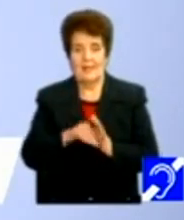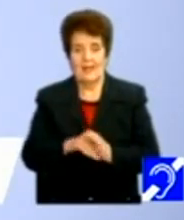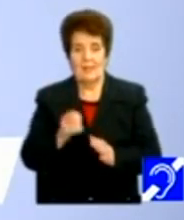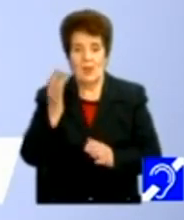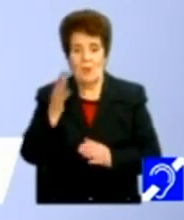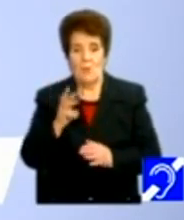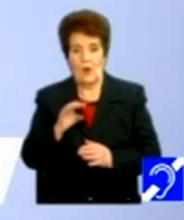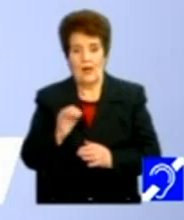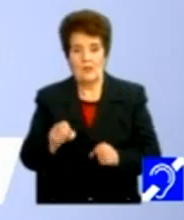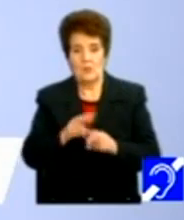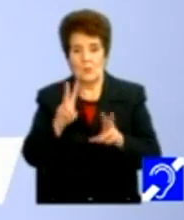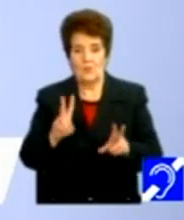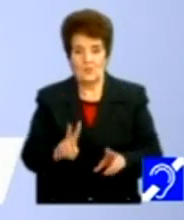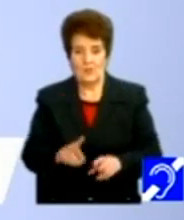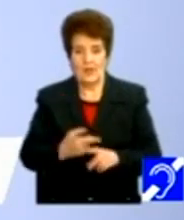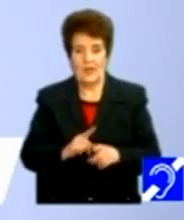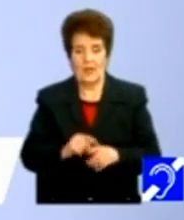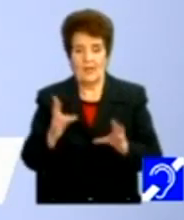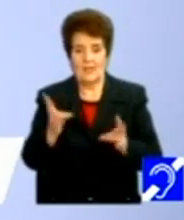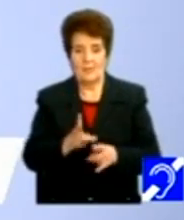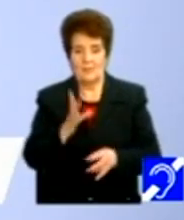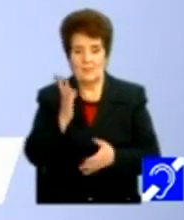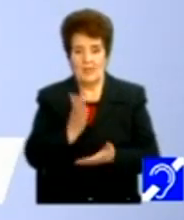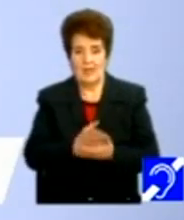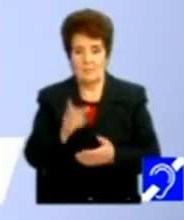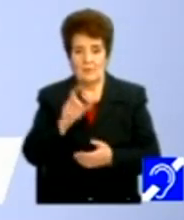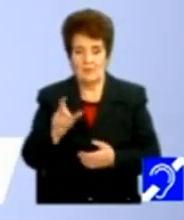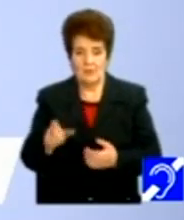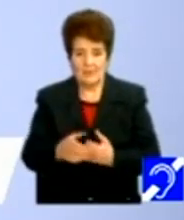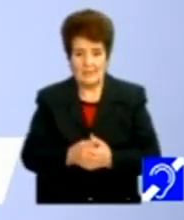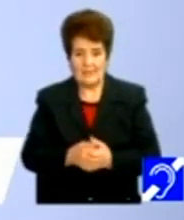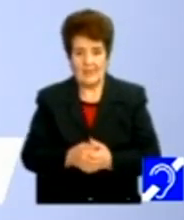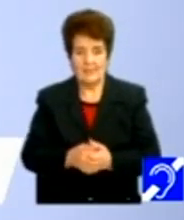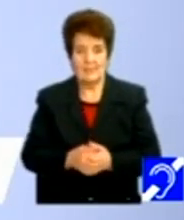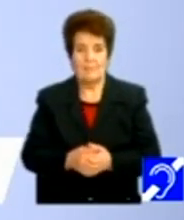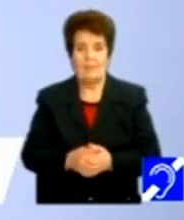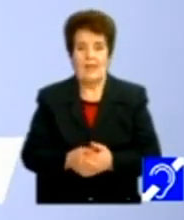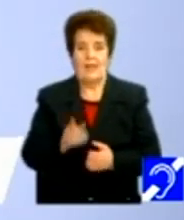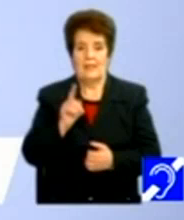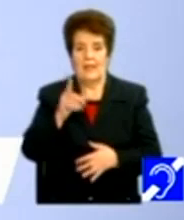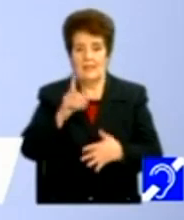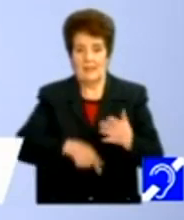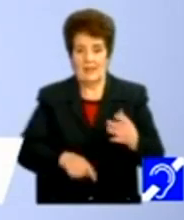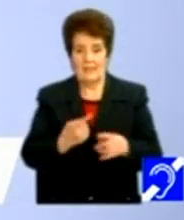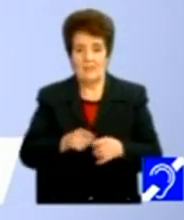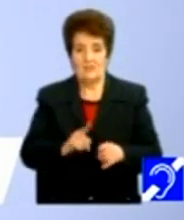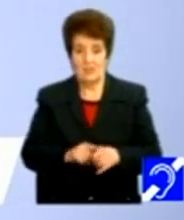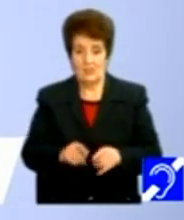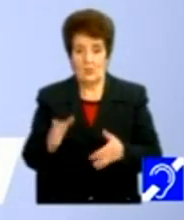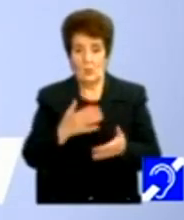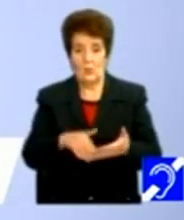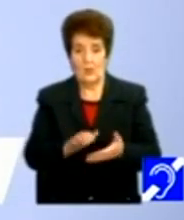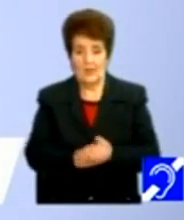și profesională pe care trebuie să o aibă magistrații. Dar vă rog să mă credeți că asemenea numiri și